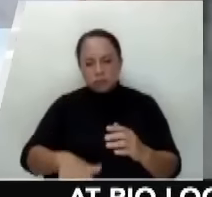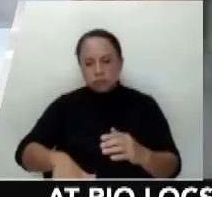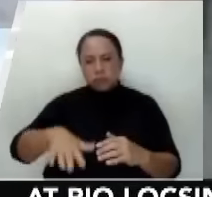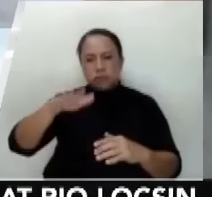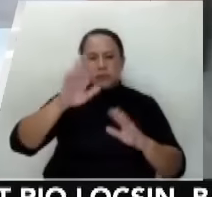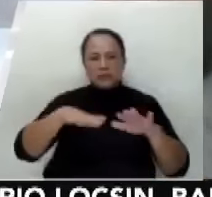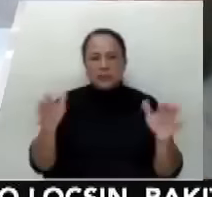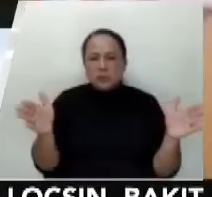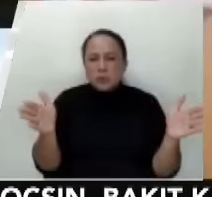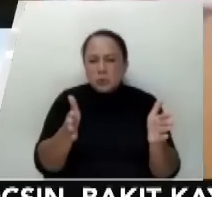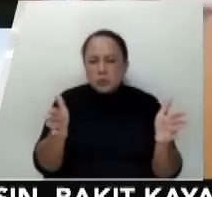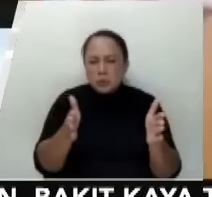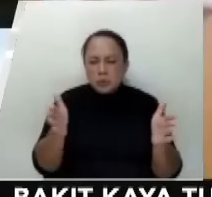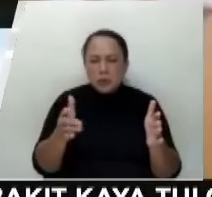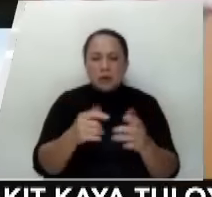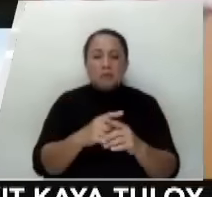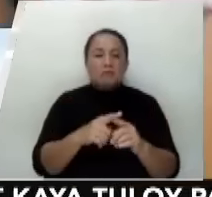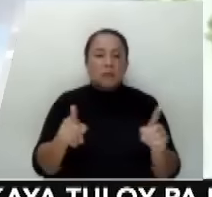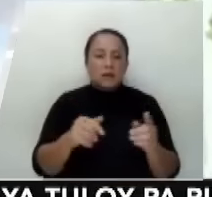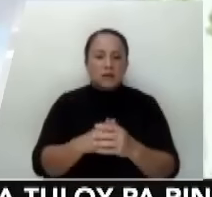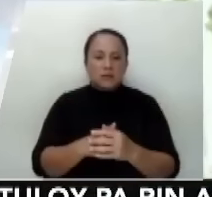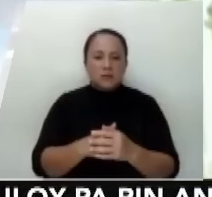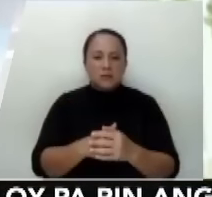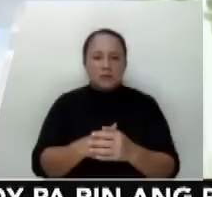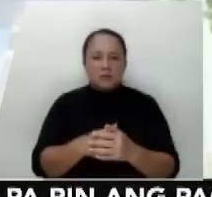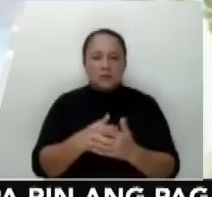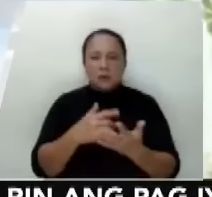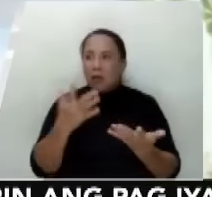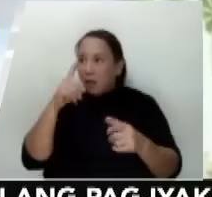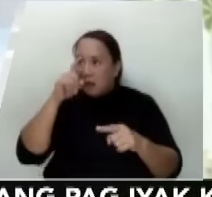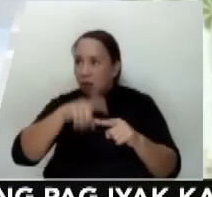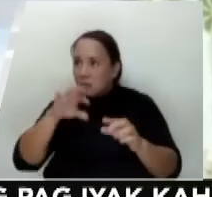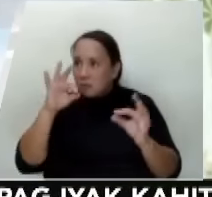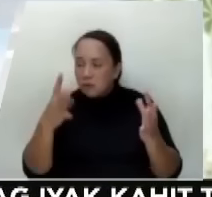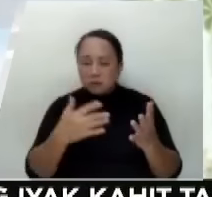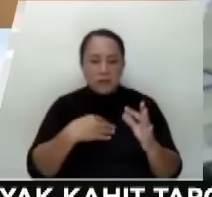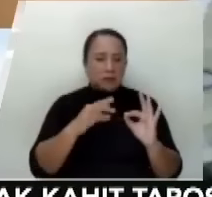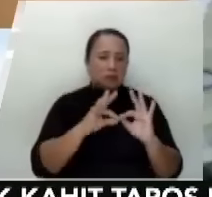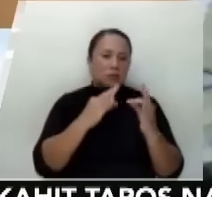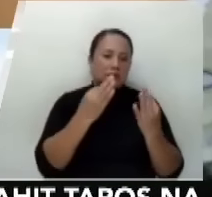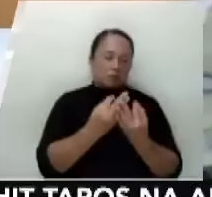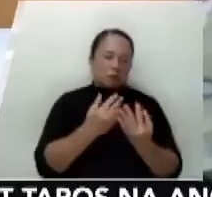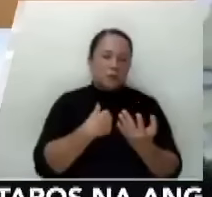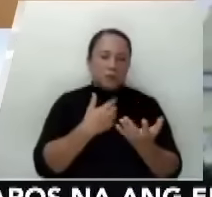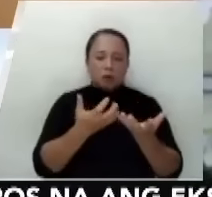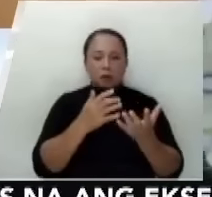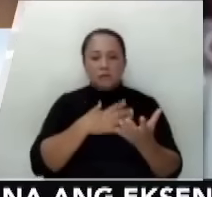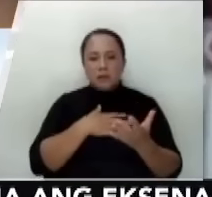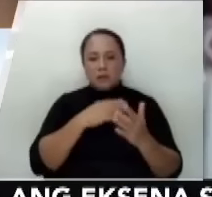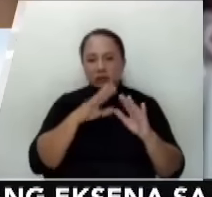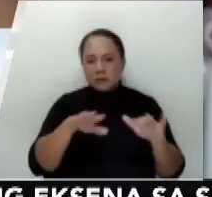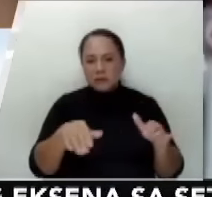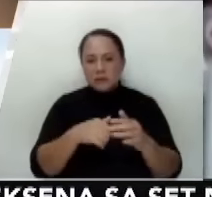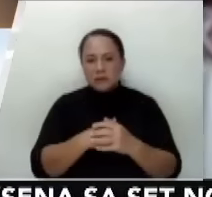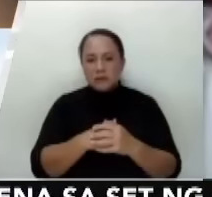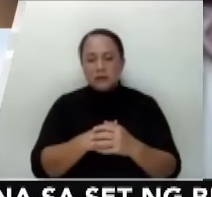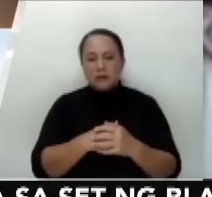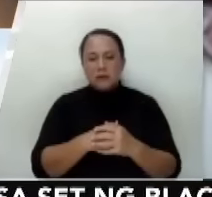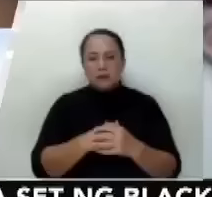yungib. Ang kaso... Wala man po akong maiuupay. Dahil may pamilya ko, gusto ko yung aking anak. May alis ko ito. Mabigyan